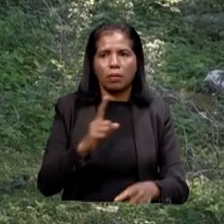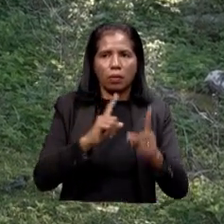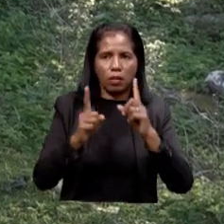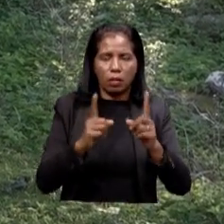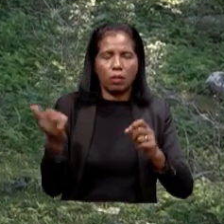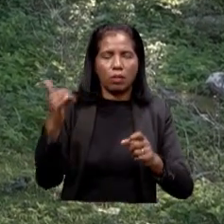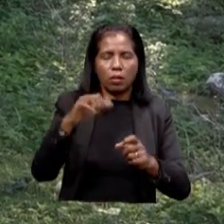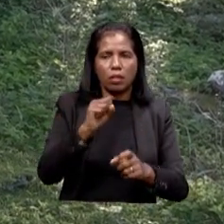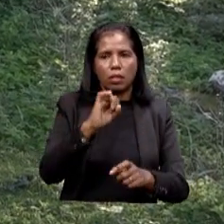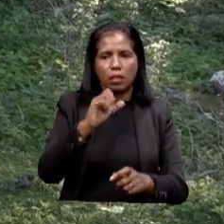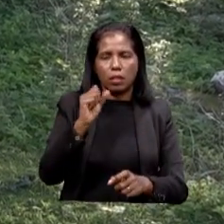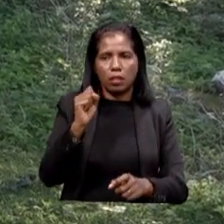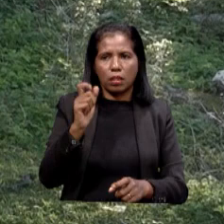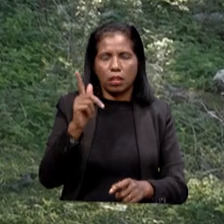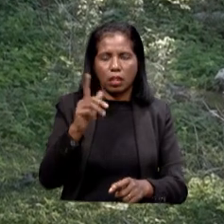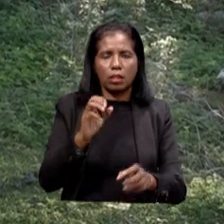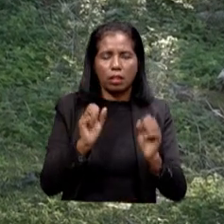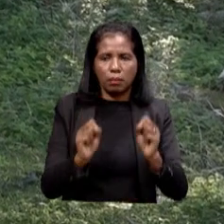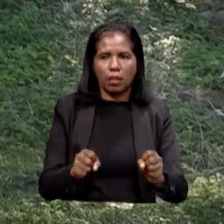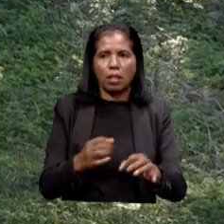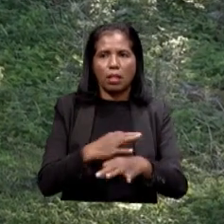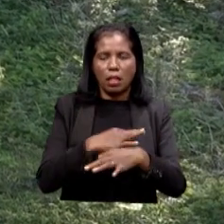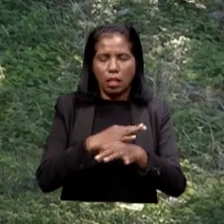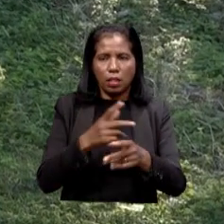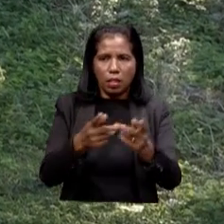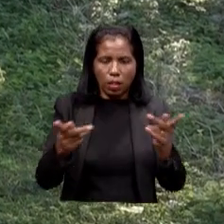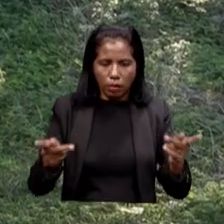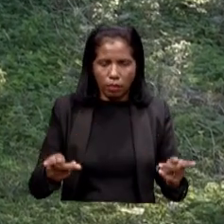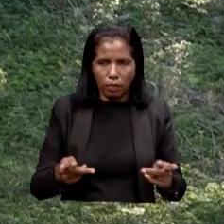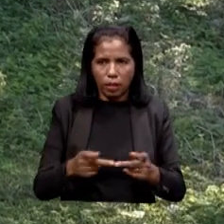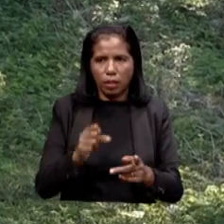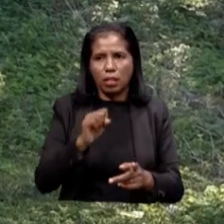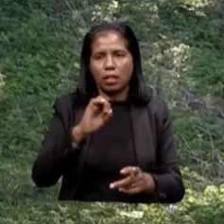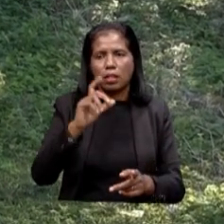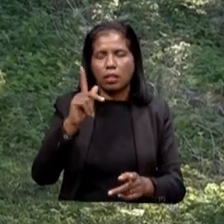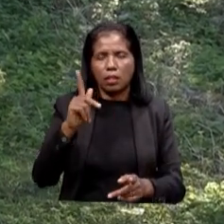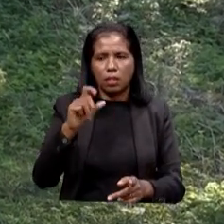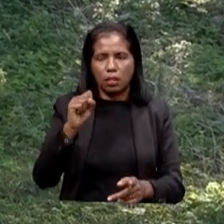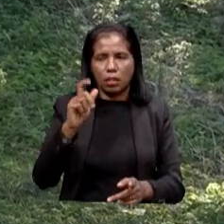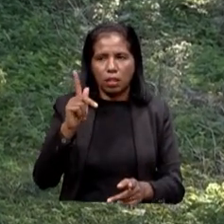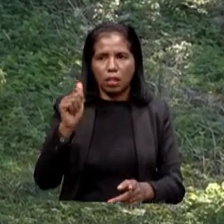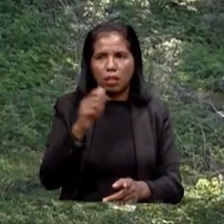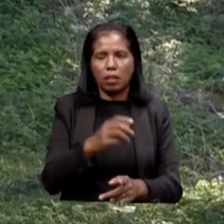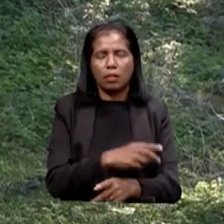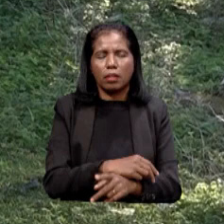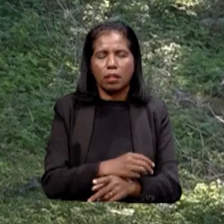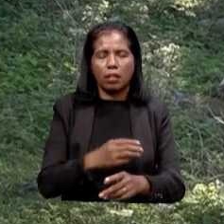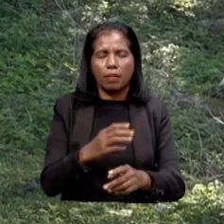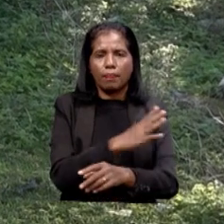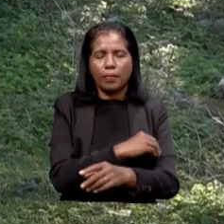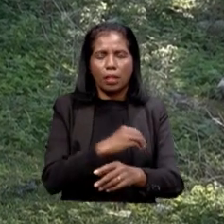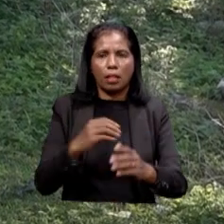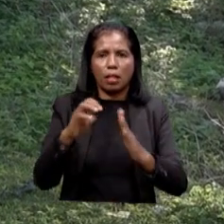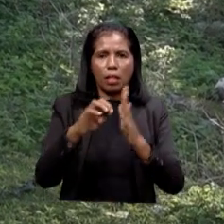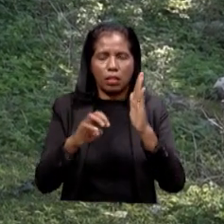siska ini mus sirah dia sebele karik kadia te fatin ida be fatin se siska ini ne tambah stado alo aman dono det bahma alo